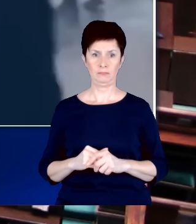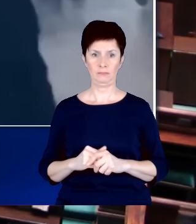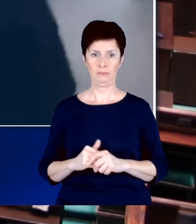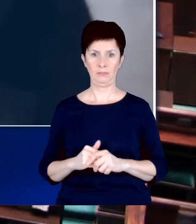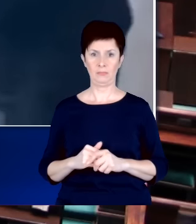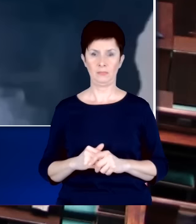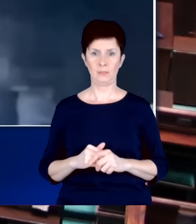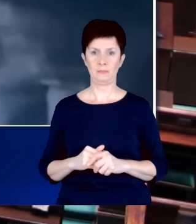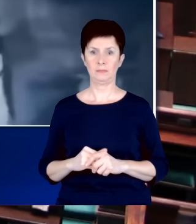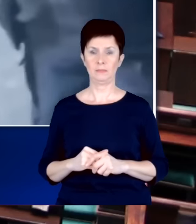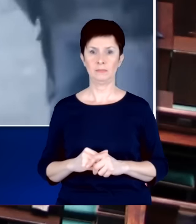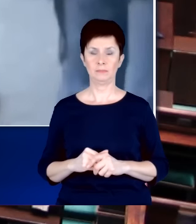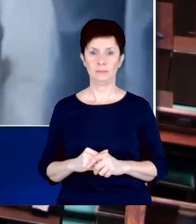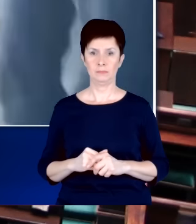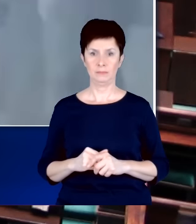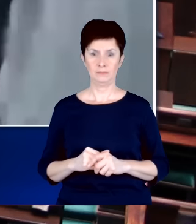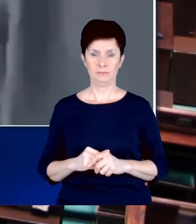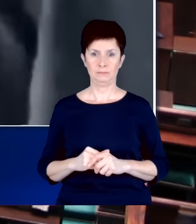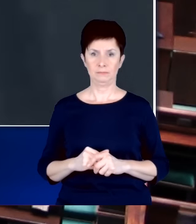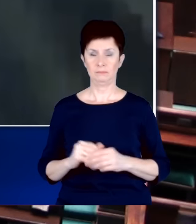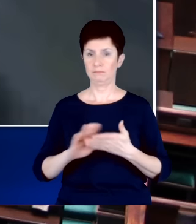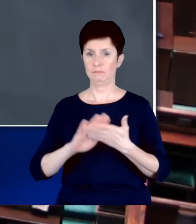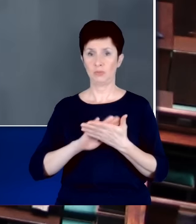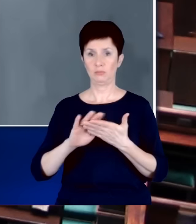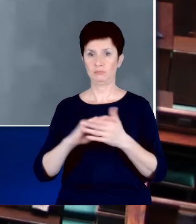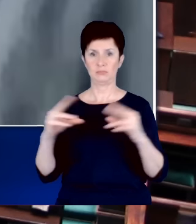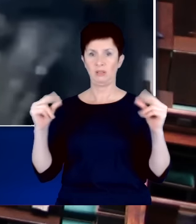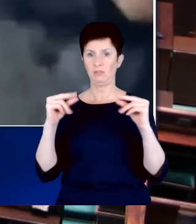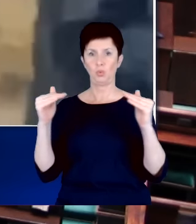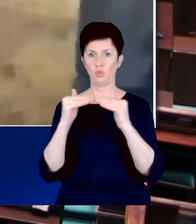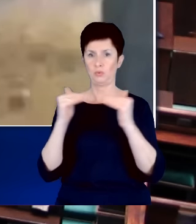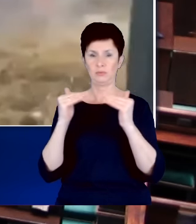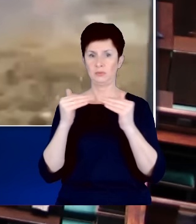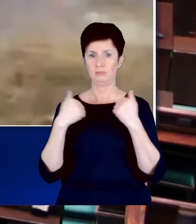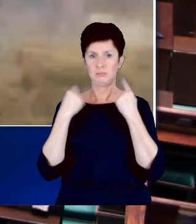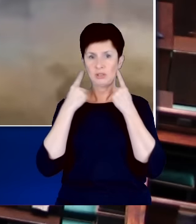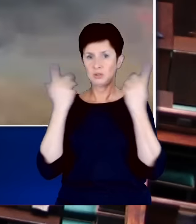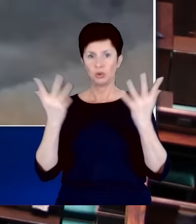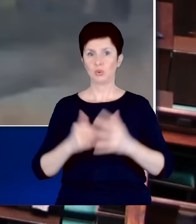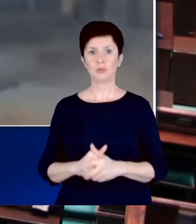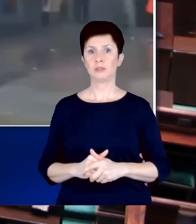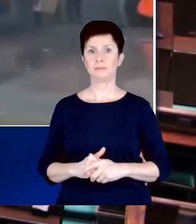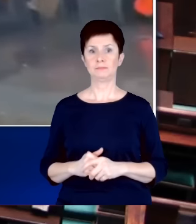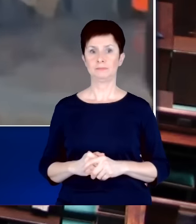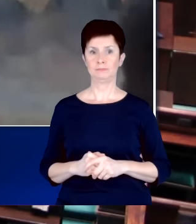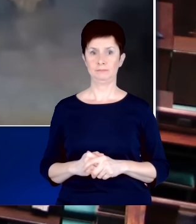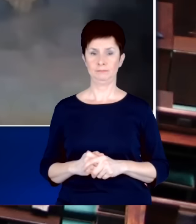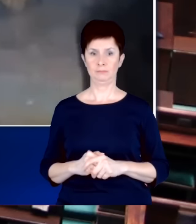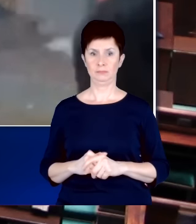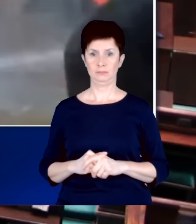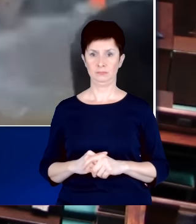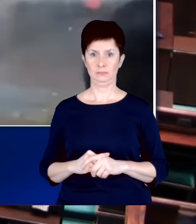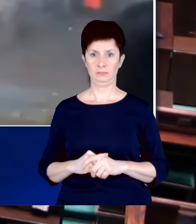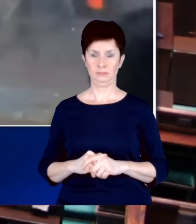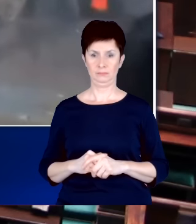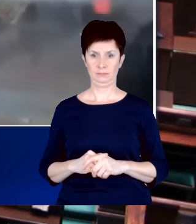energetycznym? Panie pośle, mieliście 8 lat na to, aby zatrzymać tą degenerację rolnictwa, które miało. To proszę